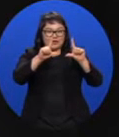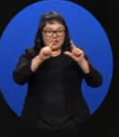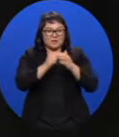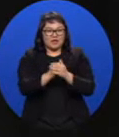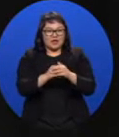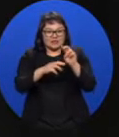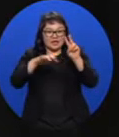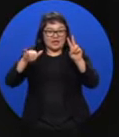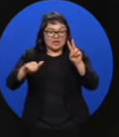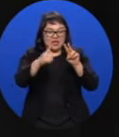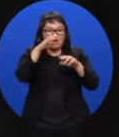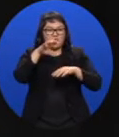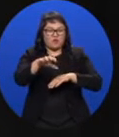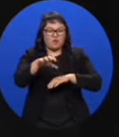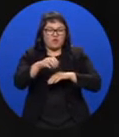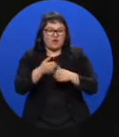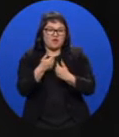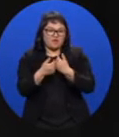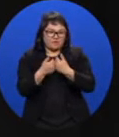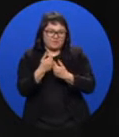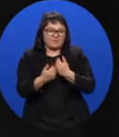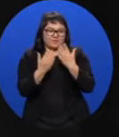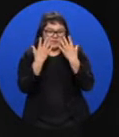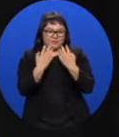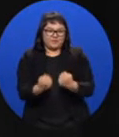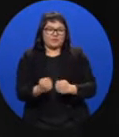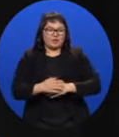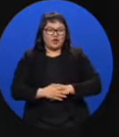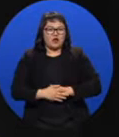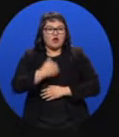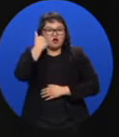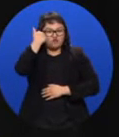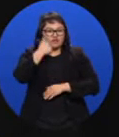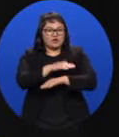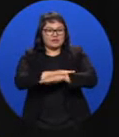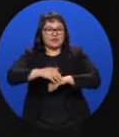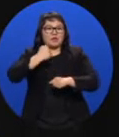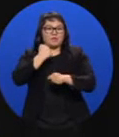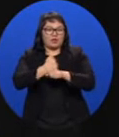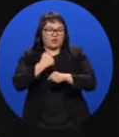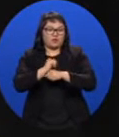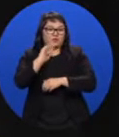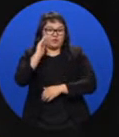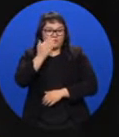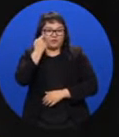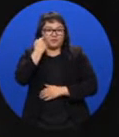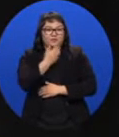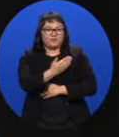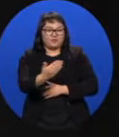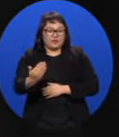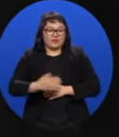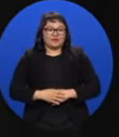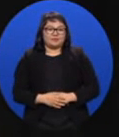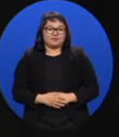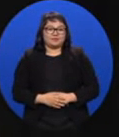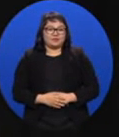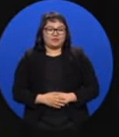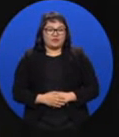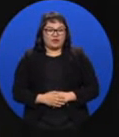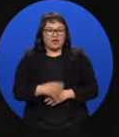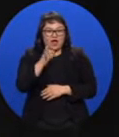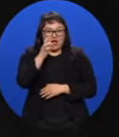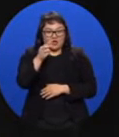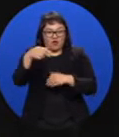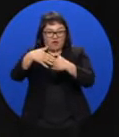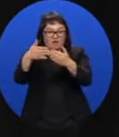제2의 공항 우리의 희망입니다. 이거 누가 잘 만들어낼 것 같습니까? 아무래도 여당